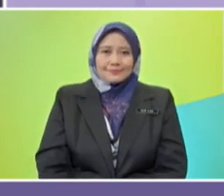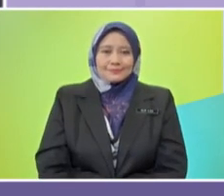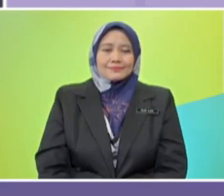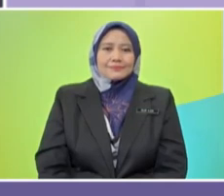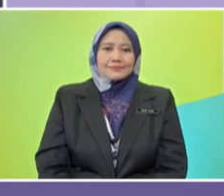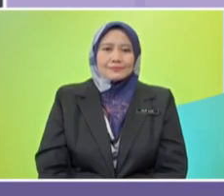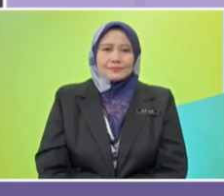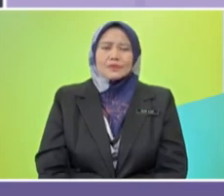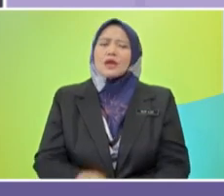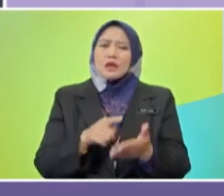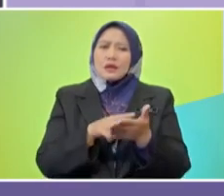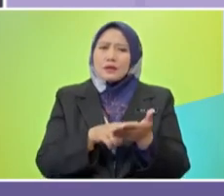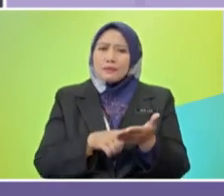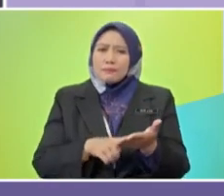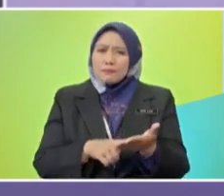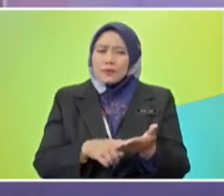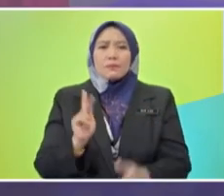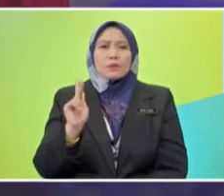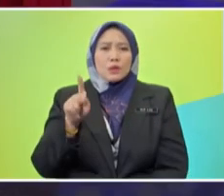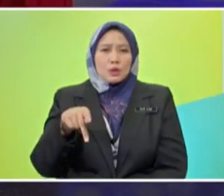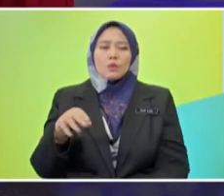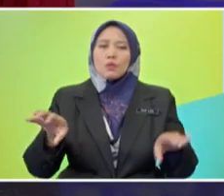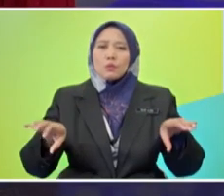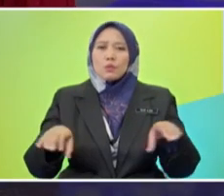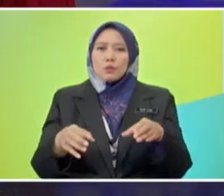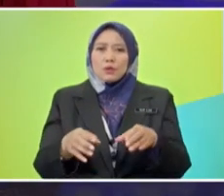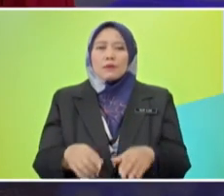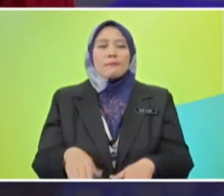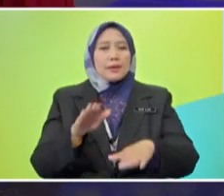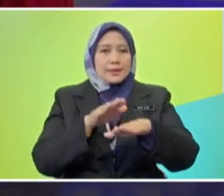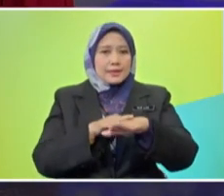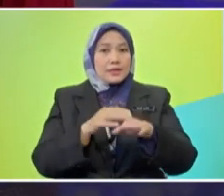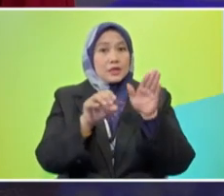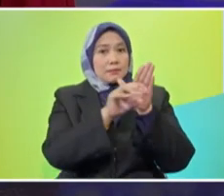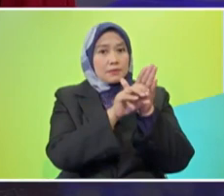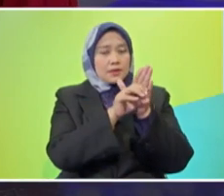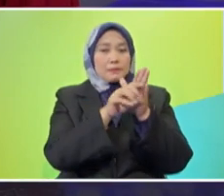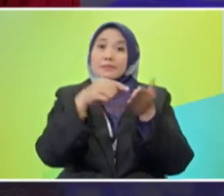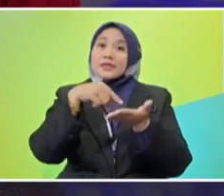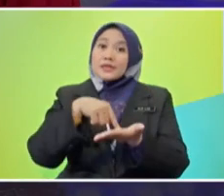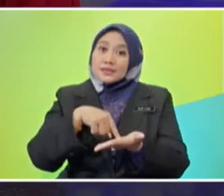pada gambar-gambar ini? Fizi. Mari kita lihat paparan yang seterusnya.